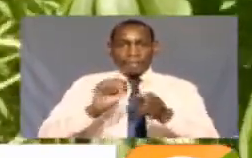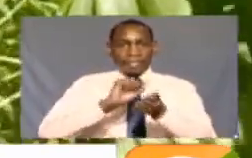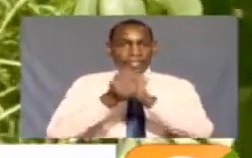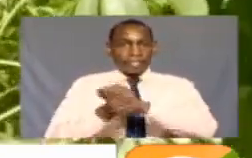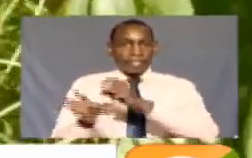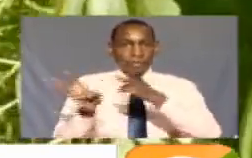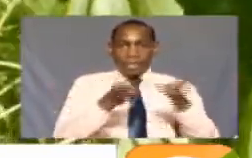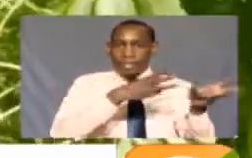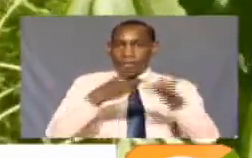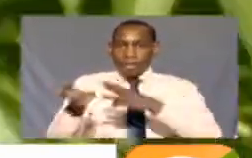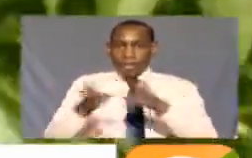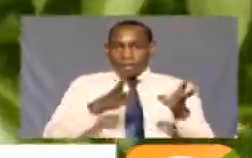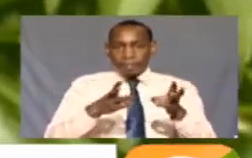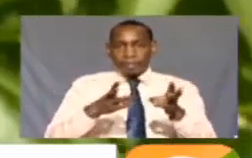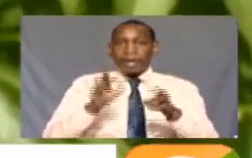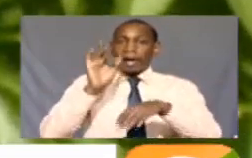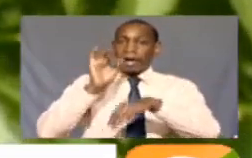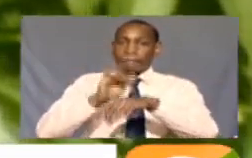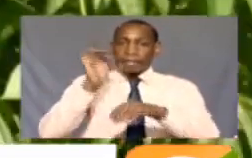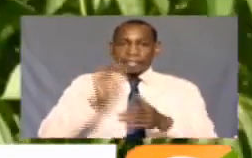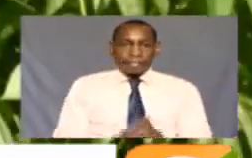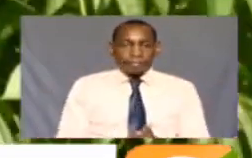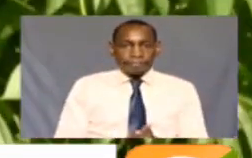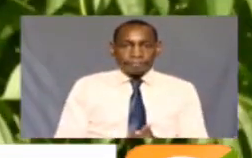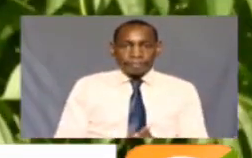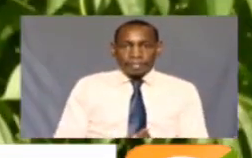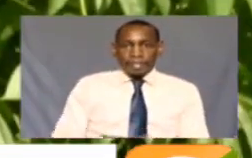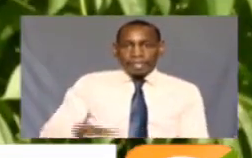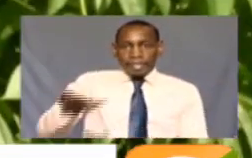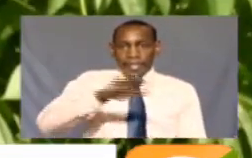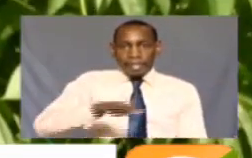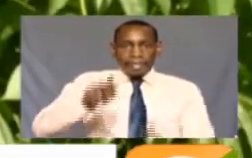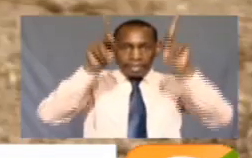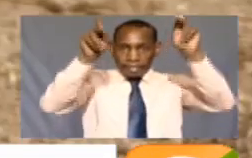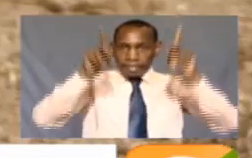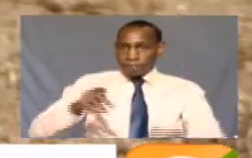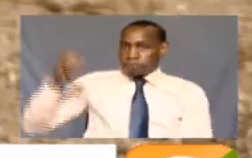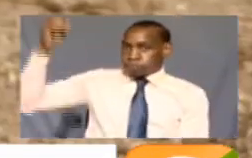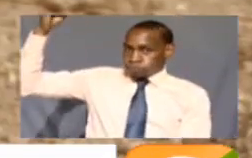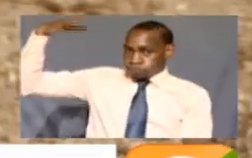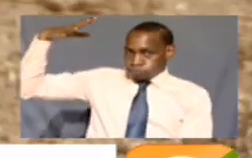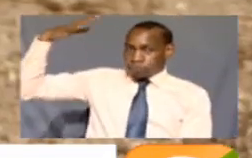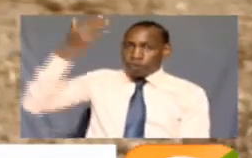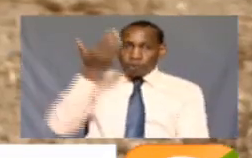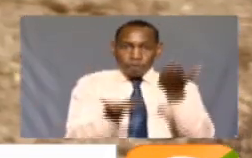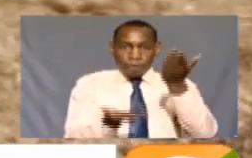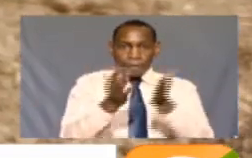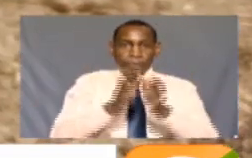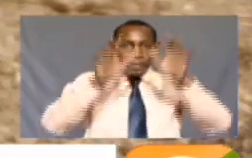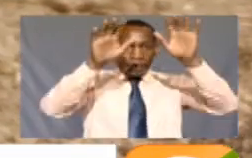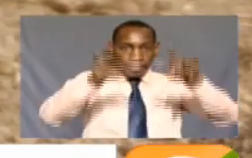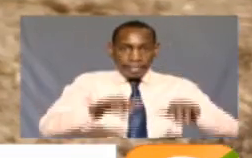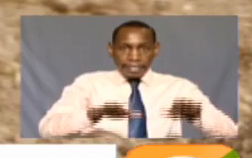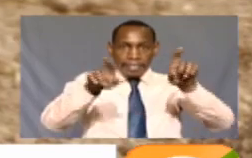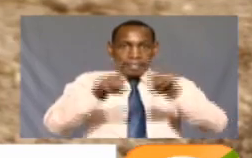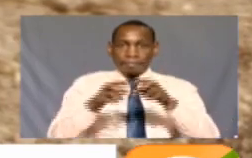hali ya hewa yakamponza. Katika Nyanza jua ni mingi kuliko mvua. Hata kuona mazingira